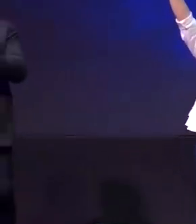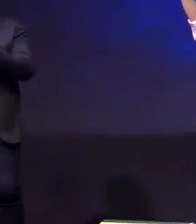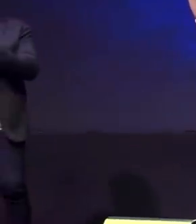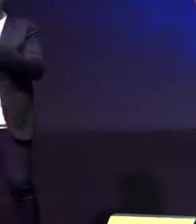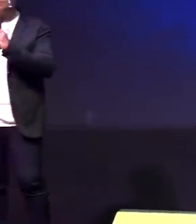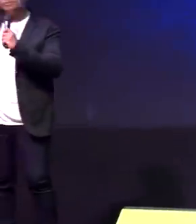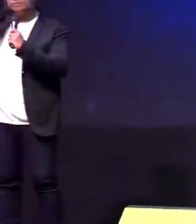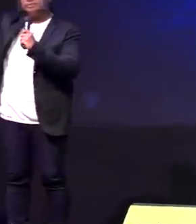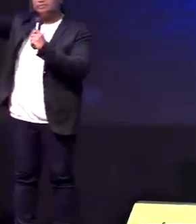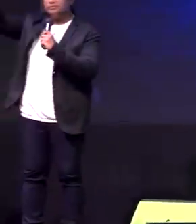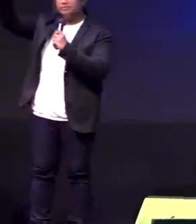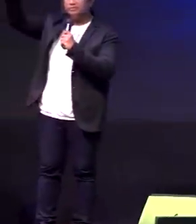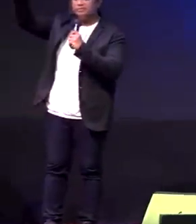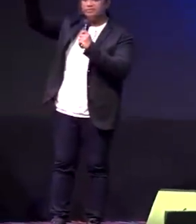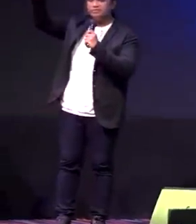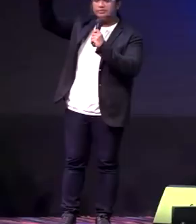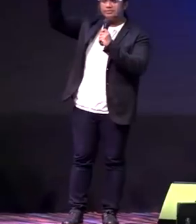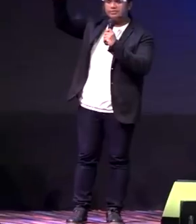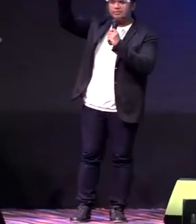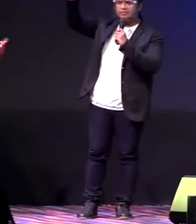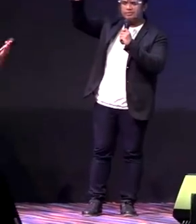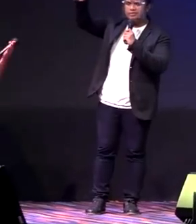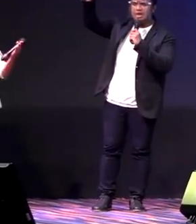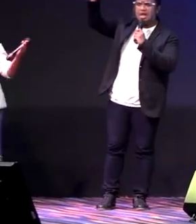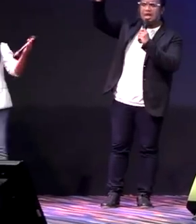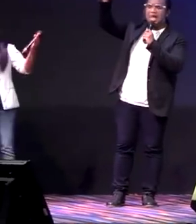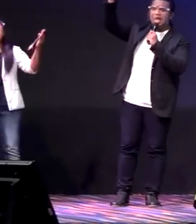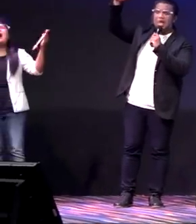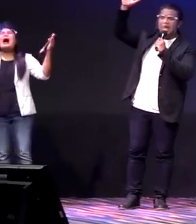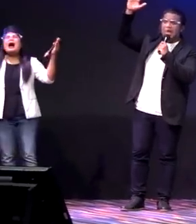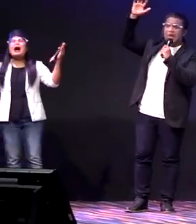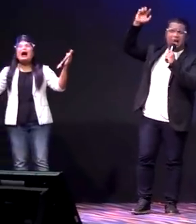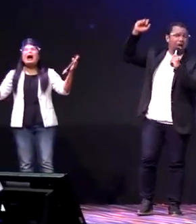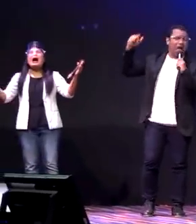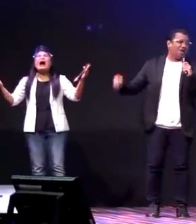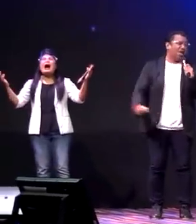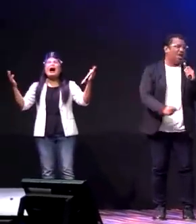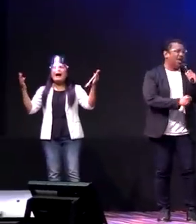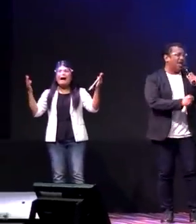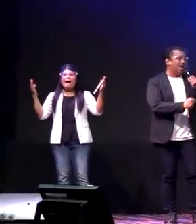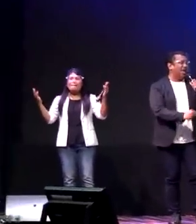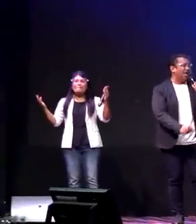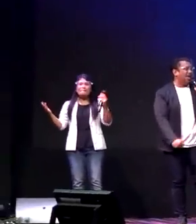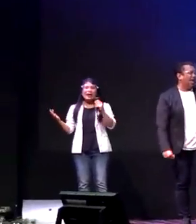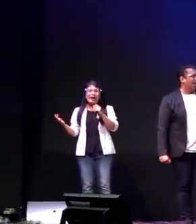Tuhan. Mari bersama-sama dengan saya katakan,